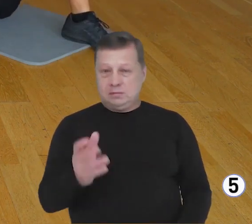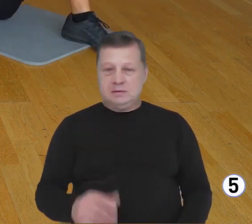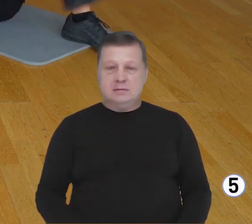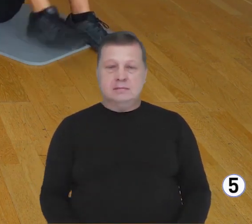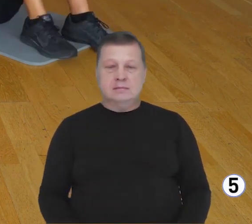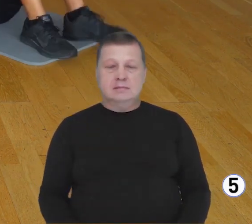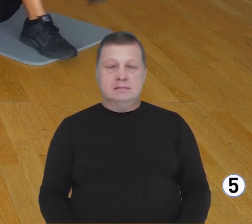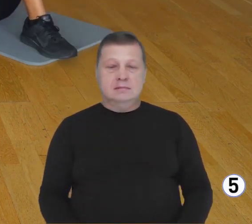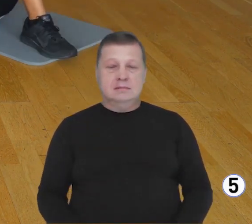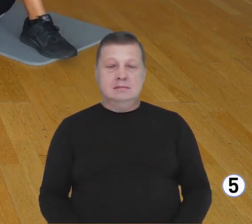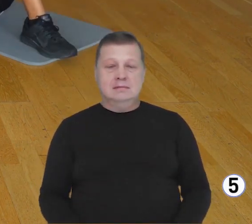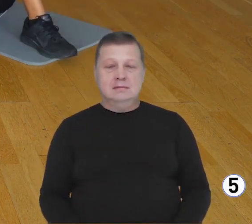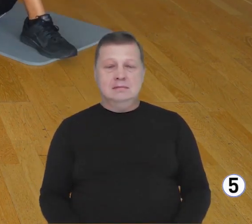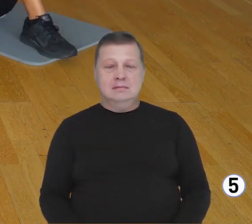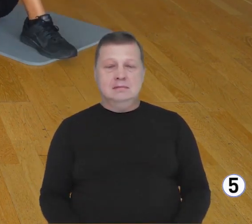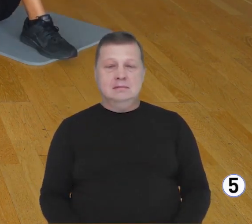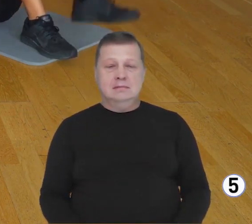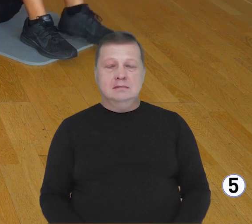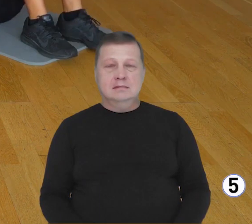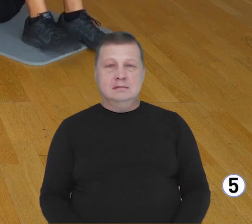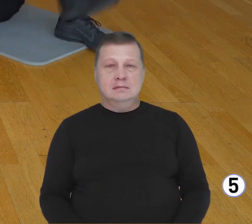Do stopy.